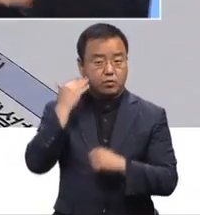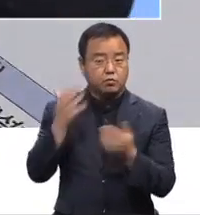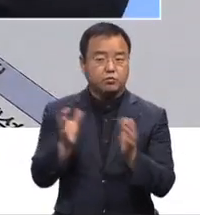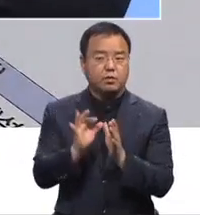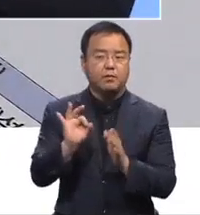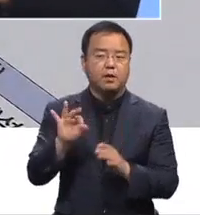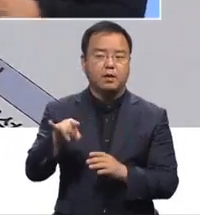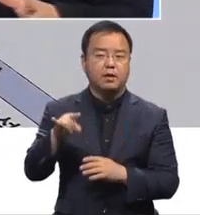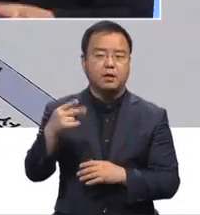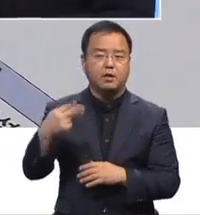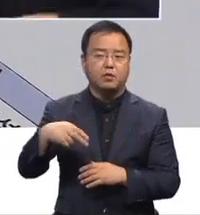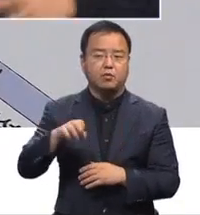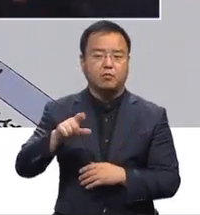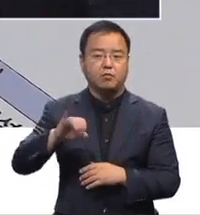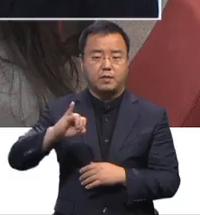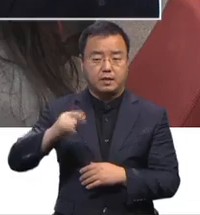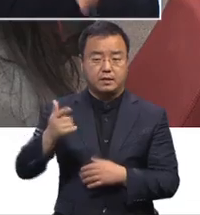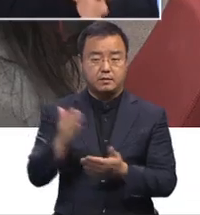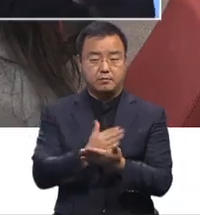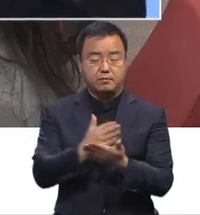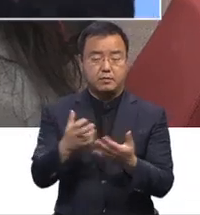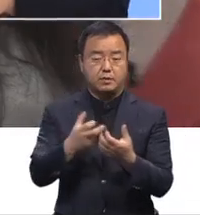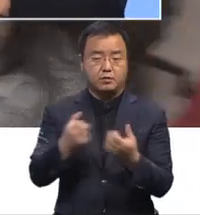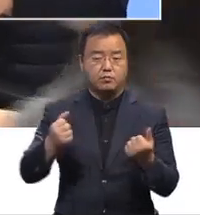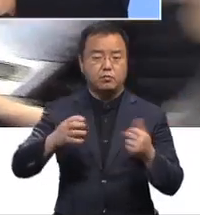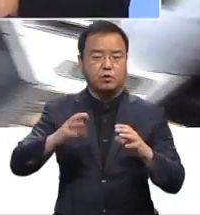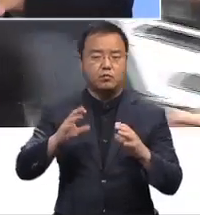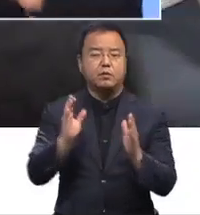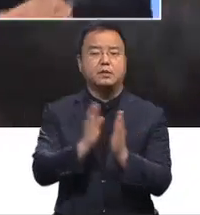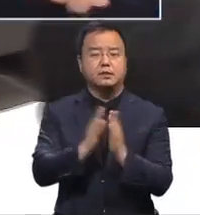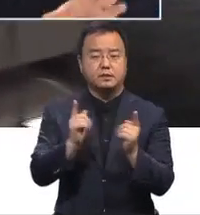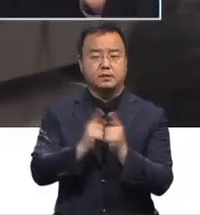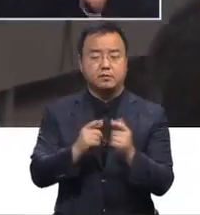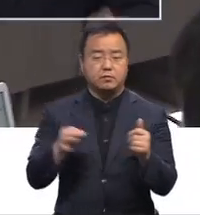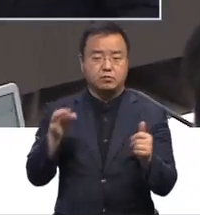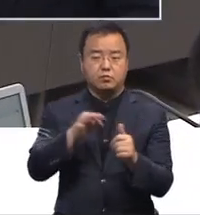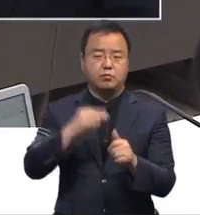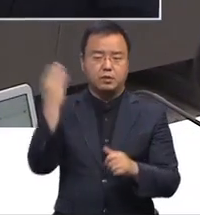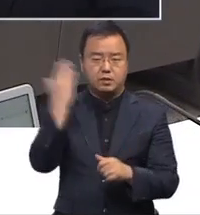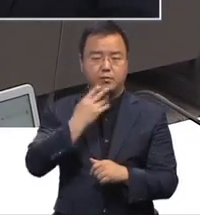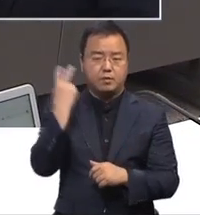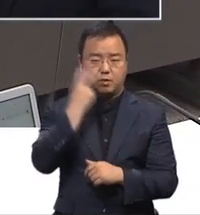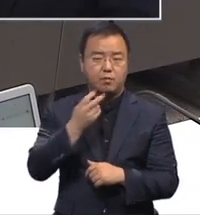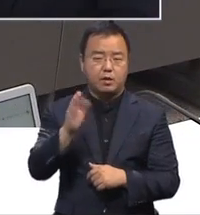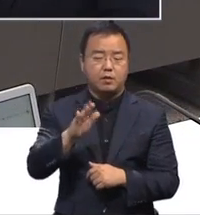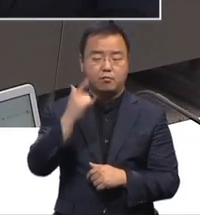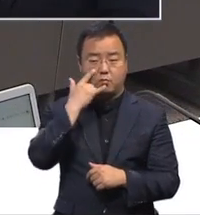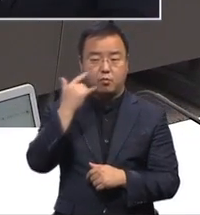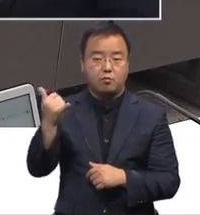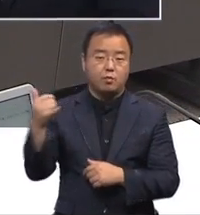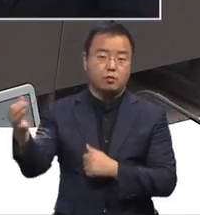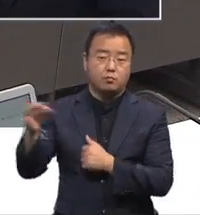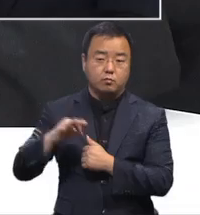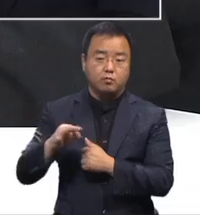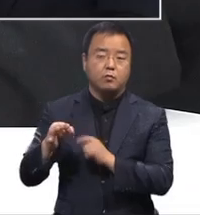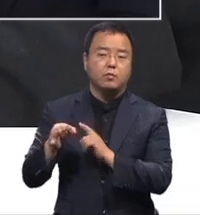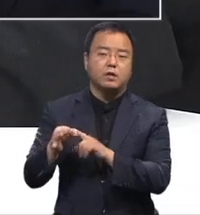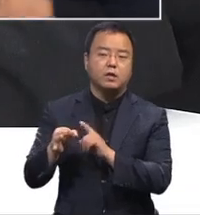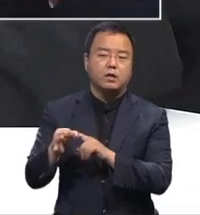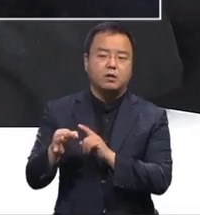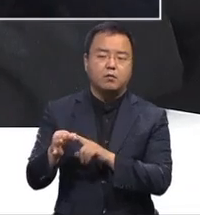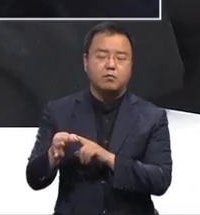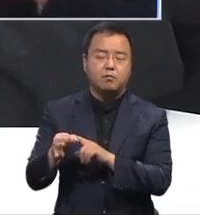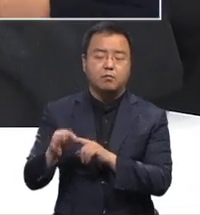패기를 좀 분리를 해서 국가가 유치원에 직접 중도는 투명에 관리를 하되 학부모들이 내는 학부 부담되는